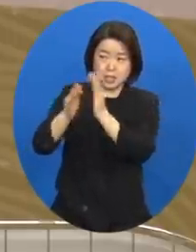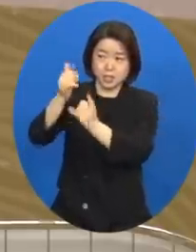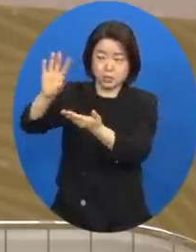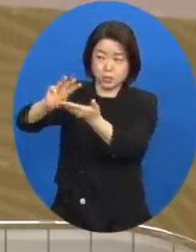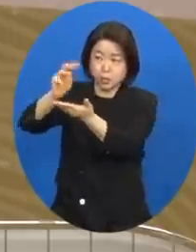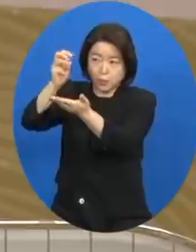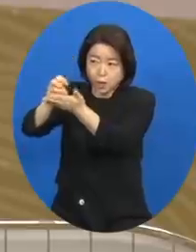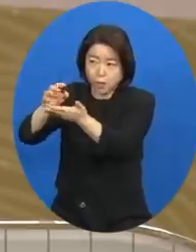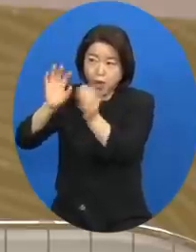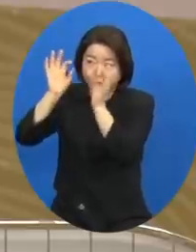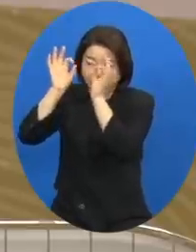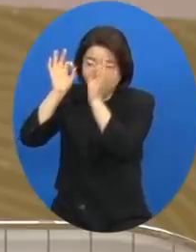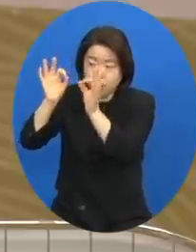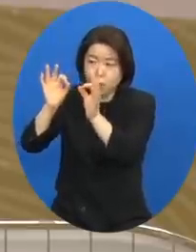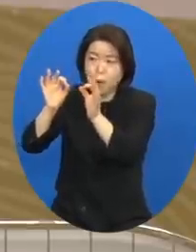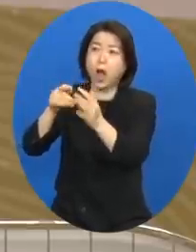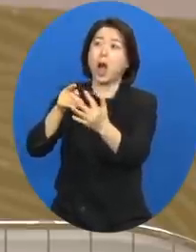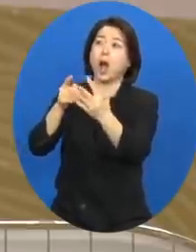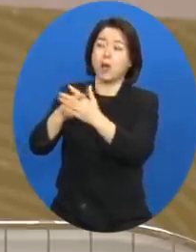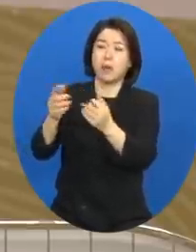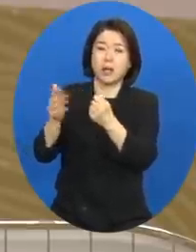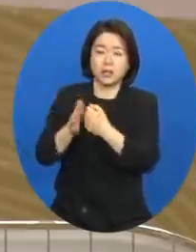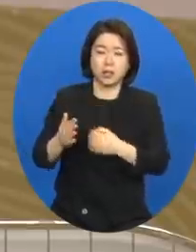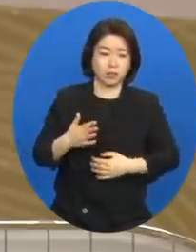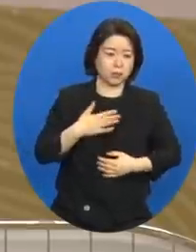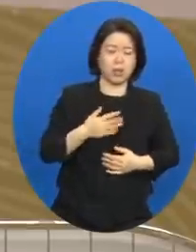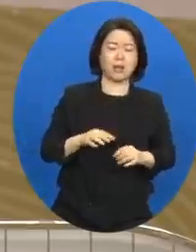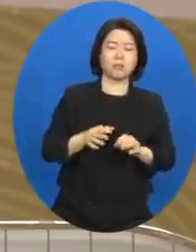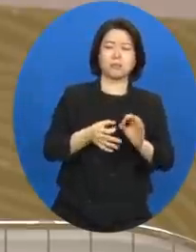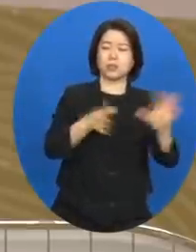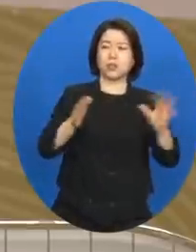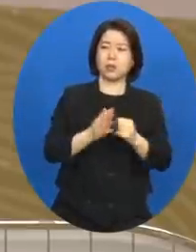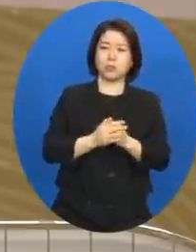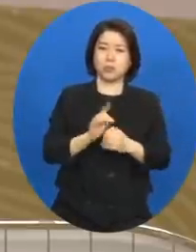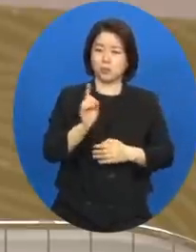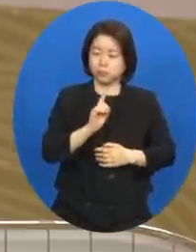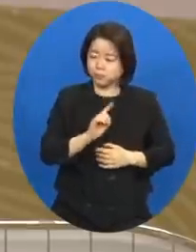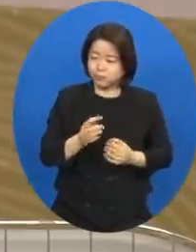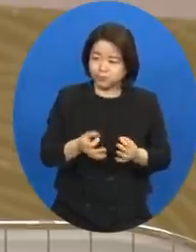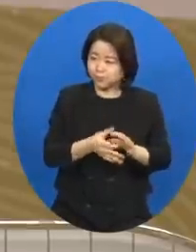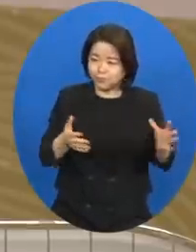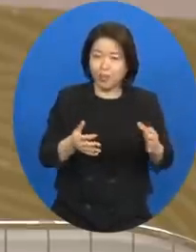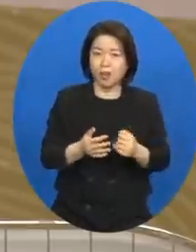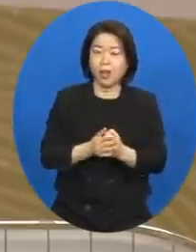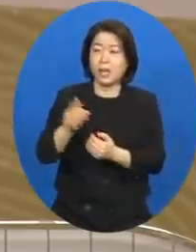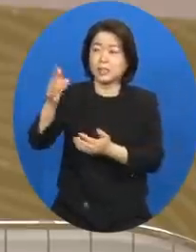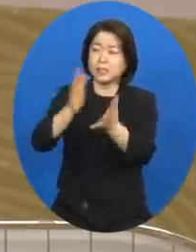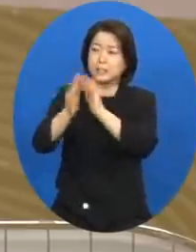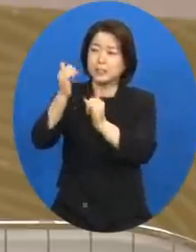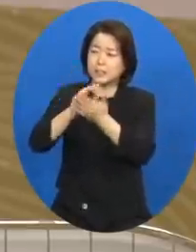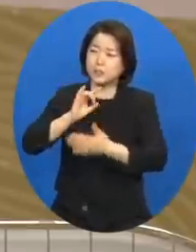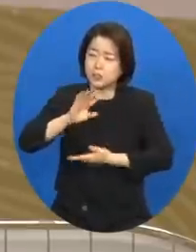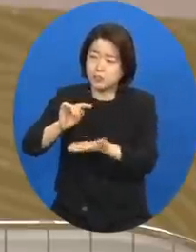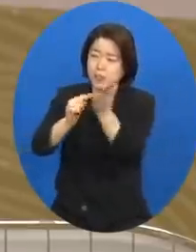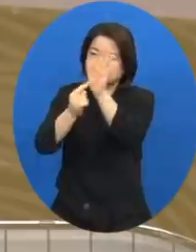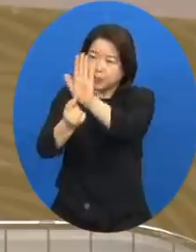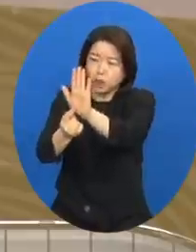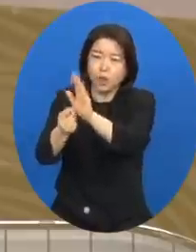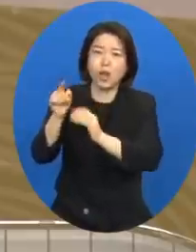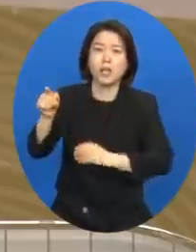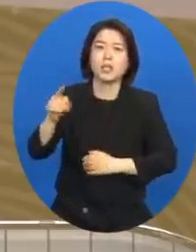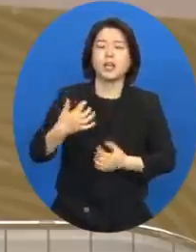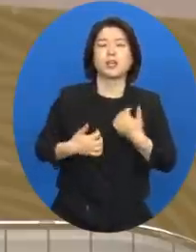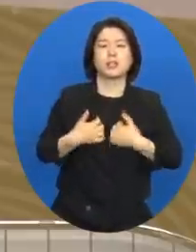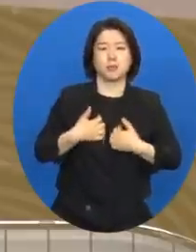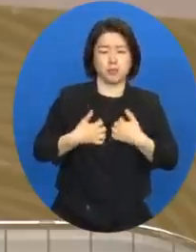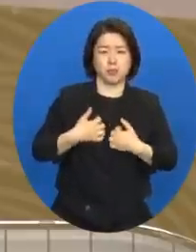나니까 자기는 어떻게 되어도 아무 상관이 없어요. 그 예수님만 오직 드러나는 것만 세례 요한의